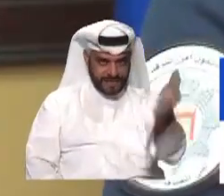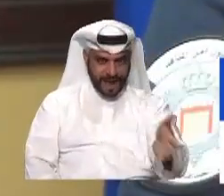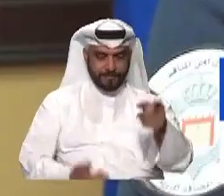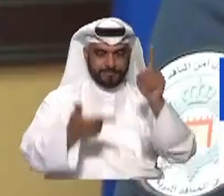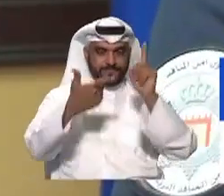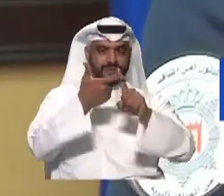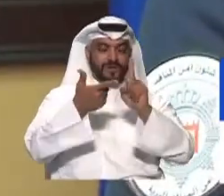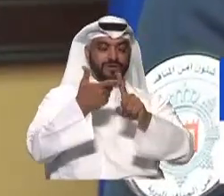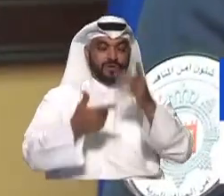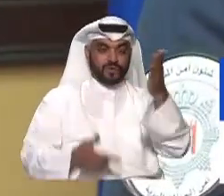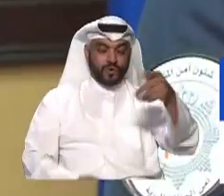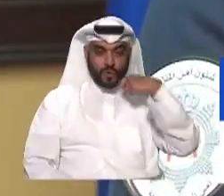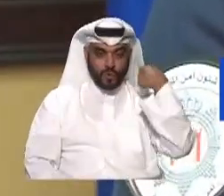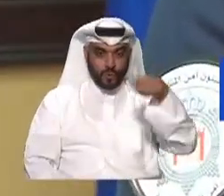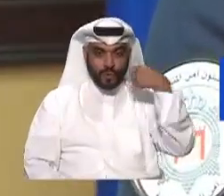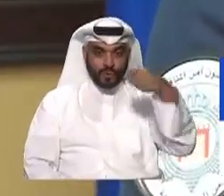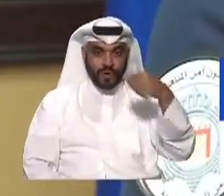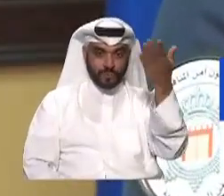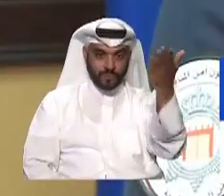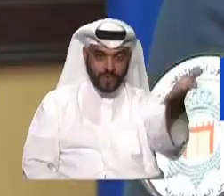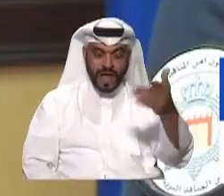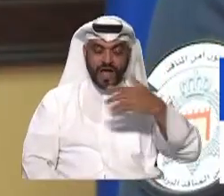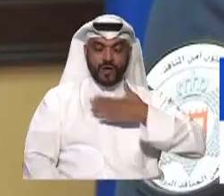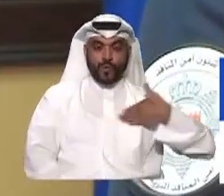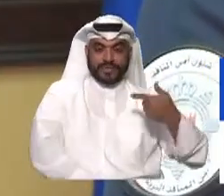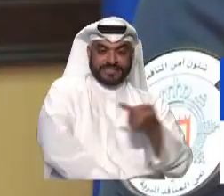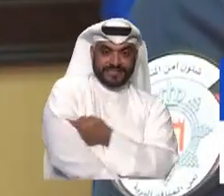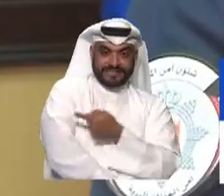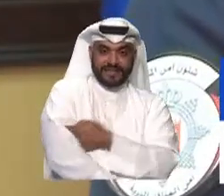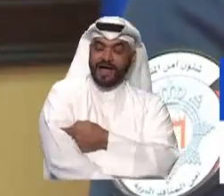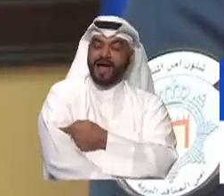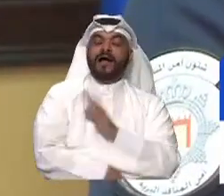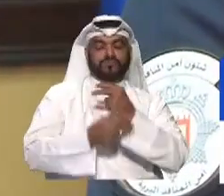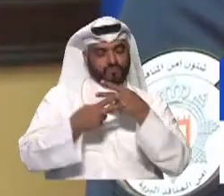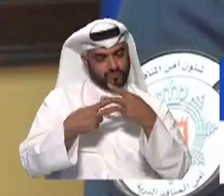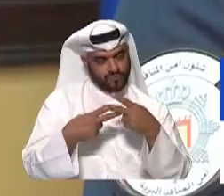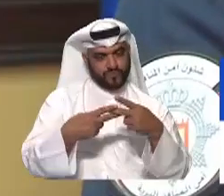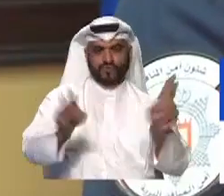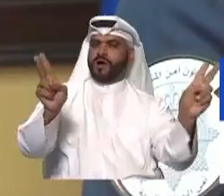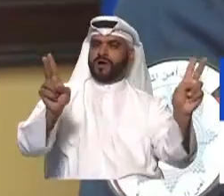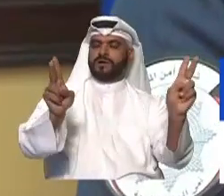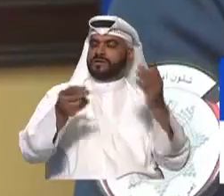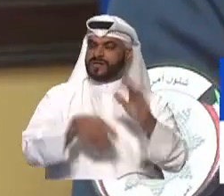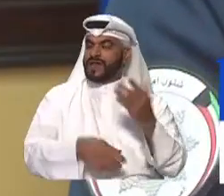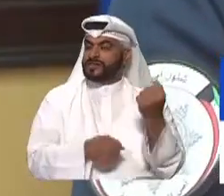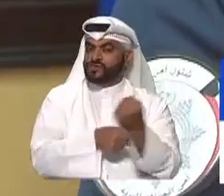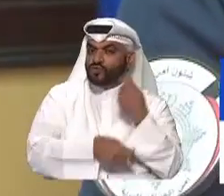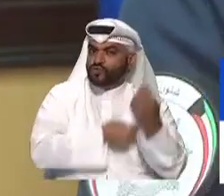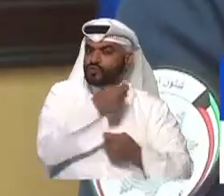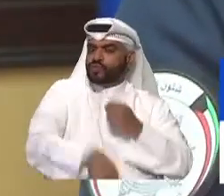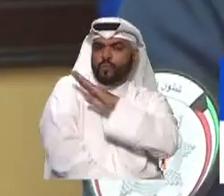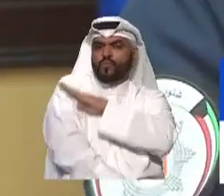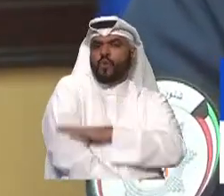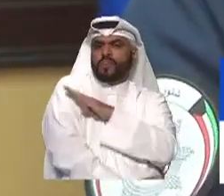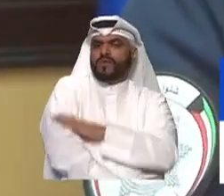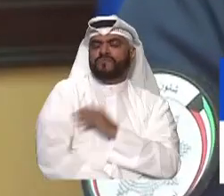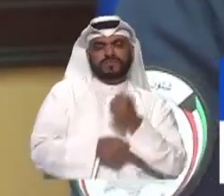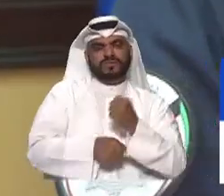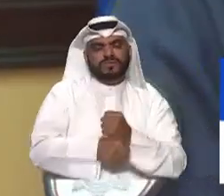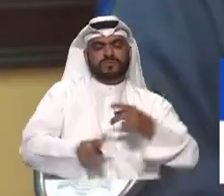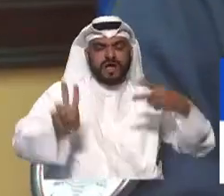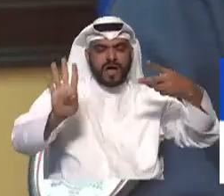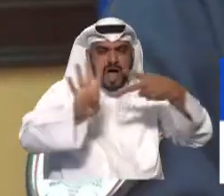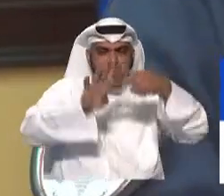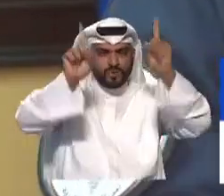وكذلك وزير معالي وزير الصحة بتخفيف العبء على الموظفين اللي موجودين داخل المنفذ اللي هم